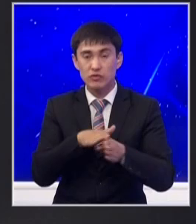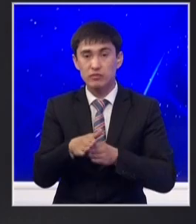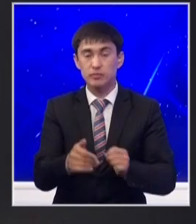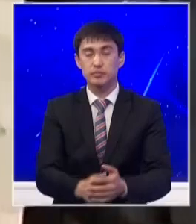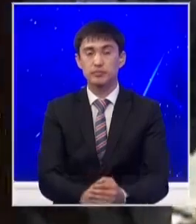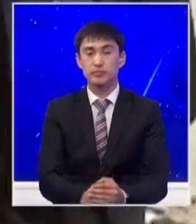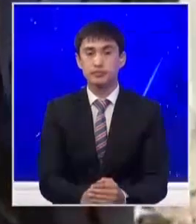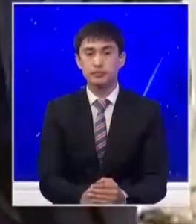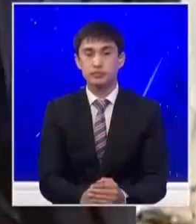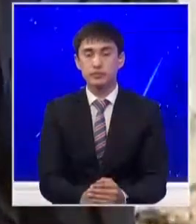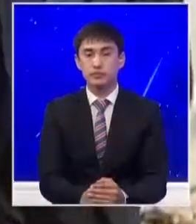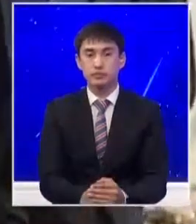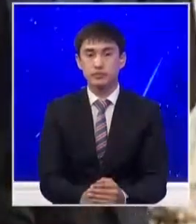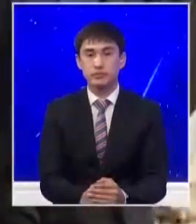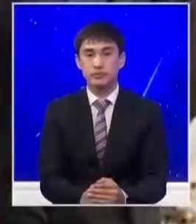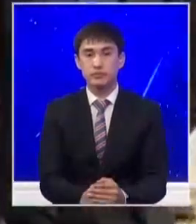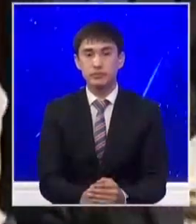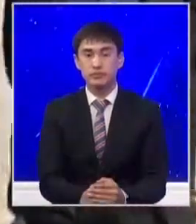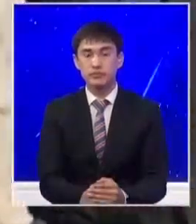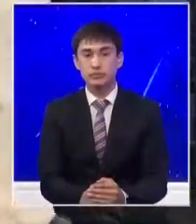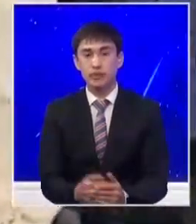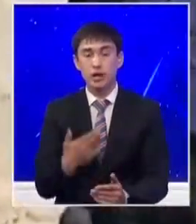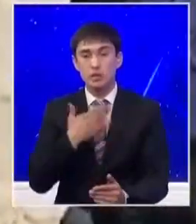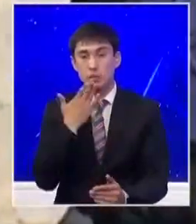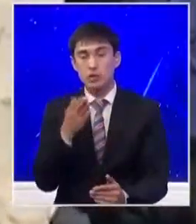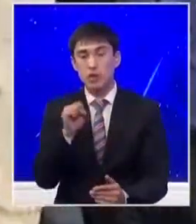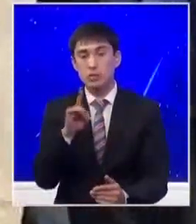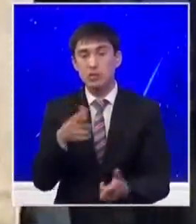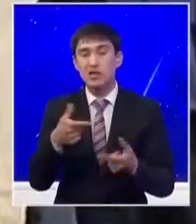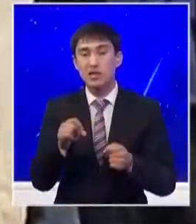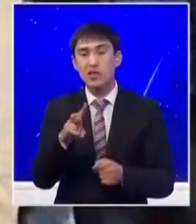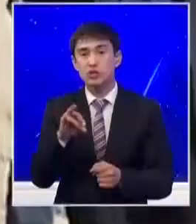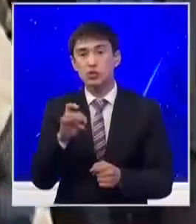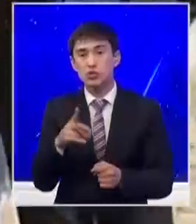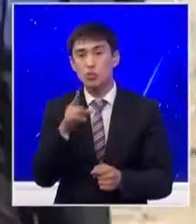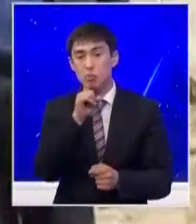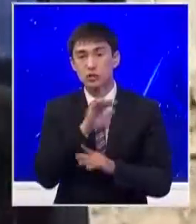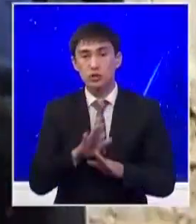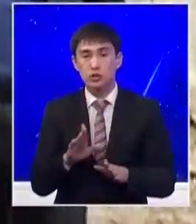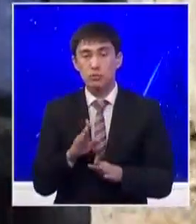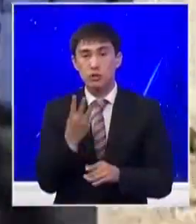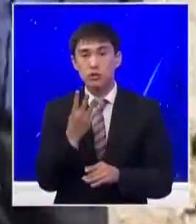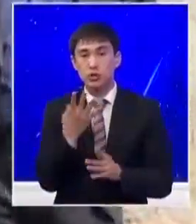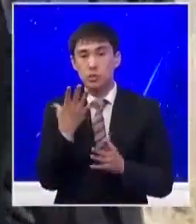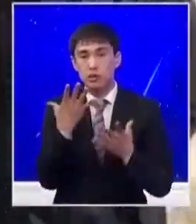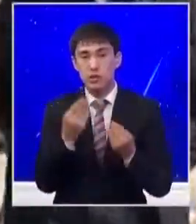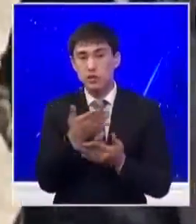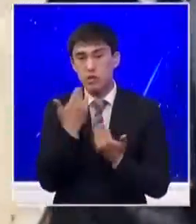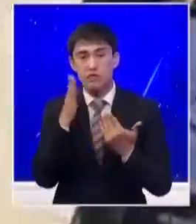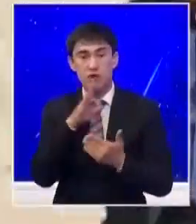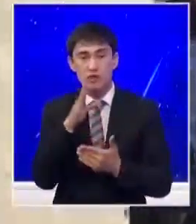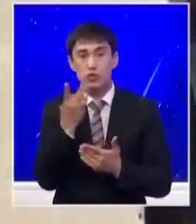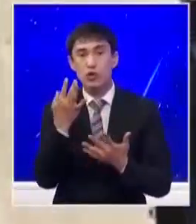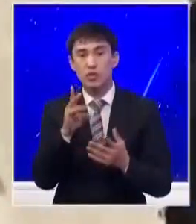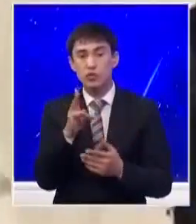эксплуатации. Азамат, насос кайда дедин? Жок. Я спросил у Азамата, где насосы. Он молчит. По 4-5 дней нет воды. Сколько